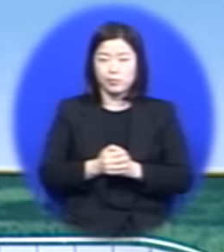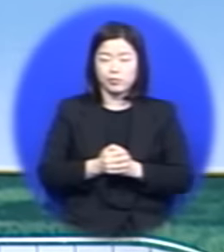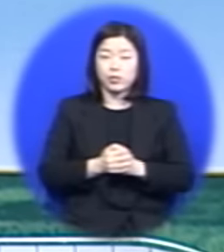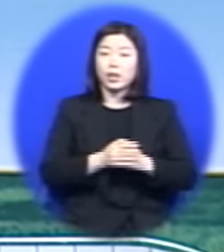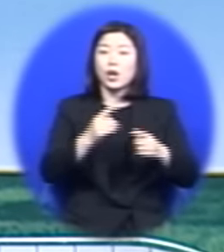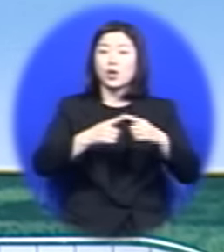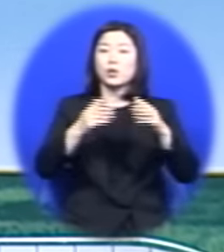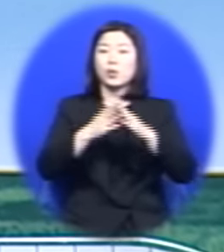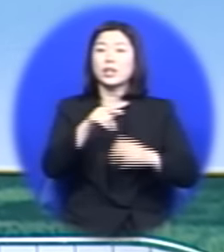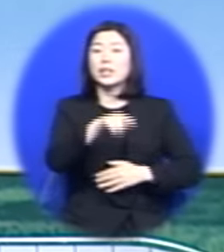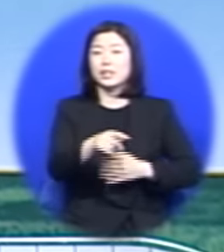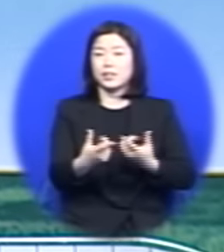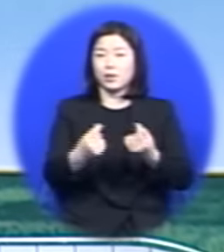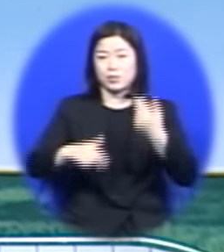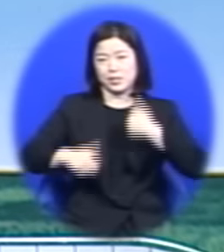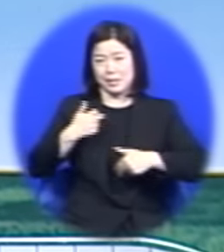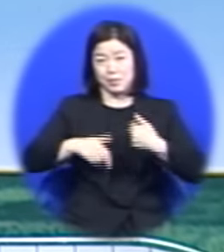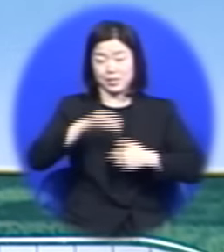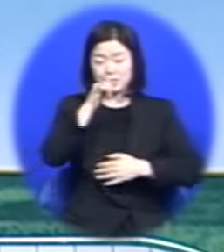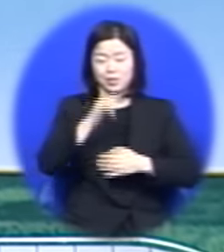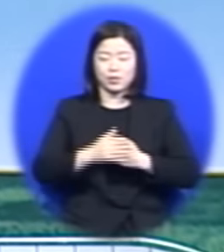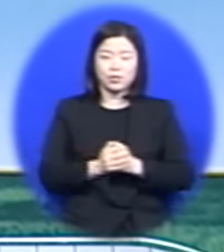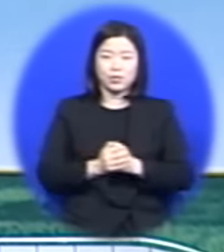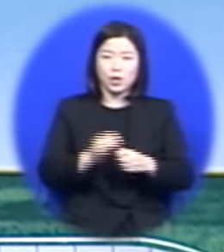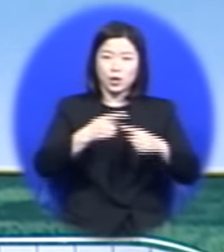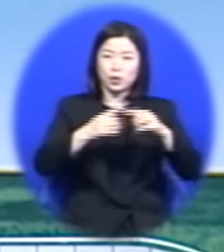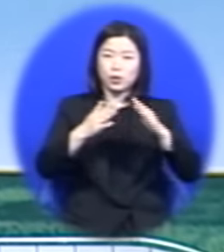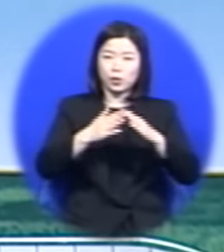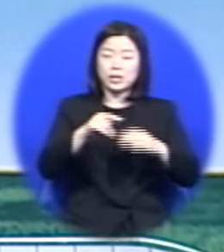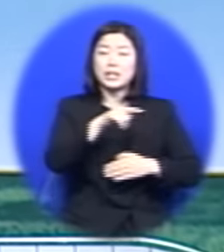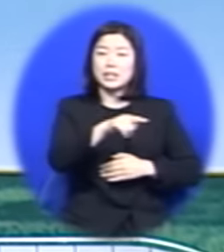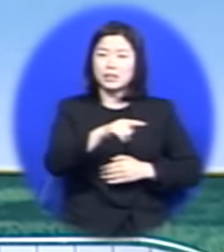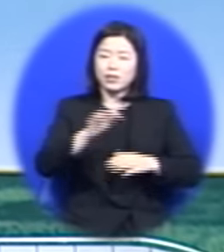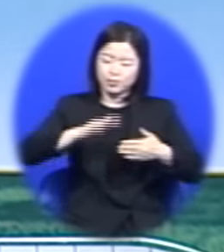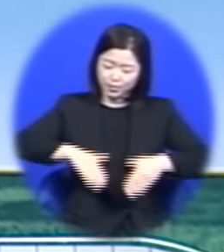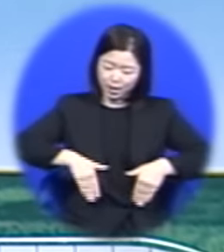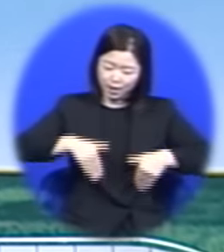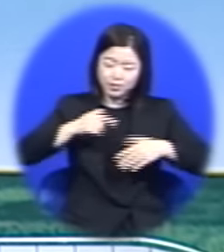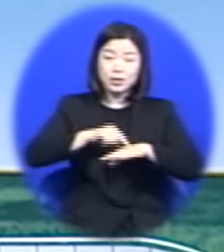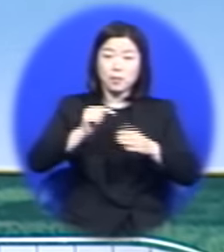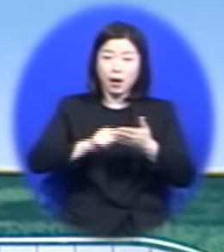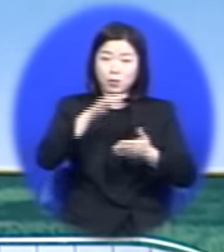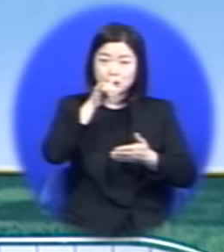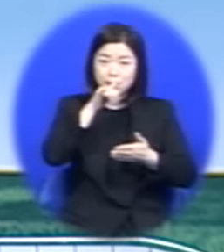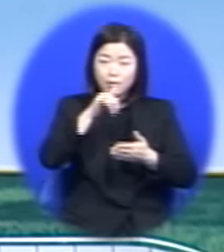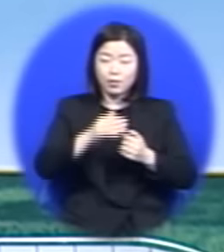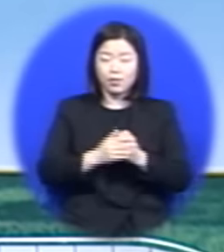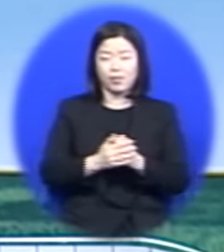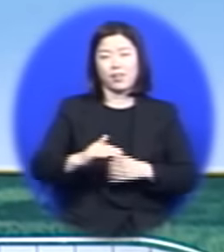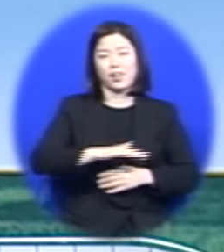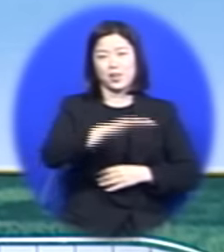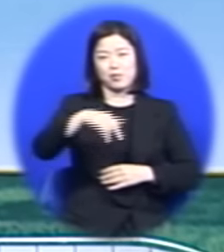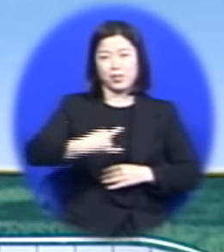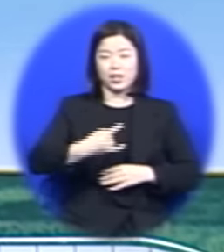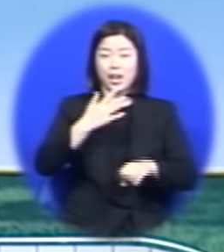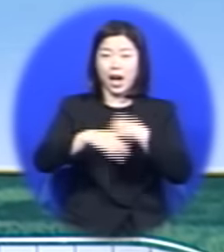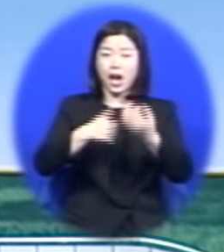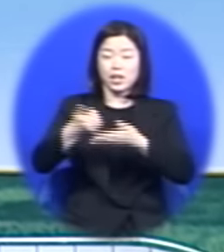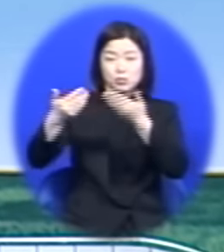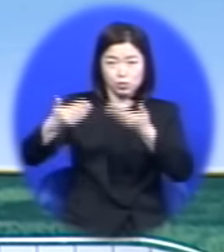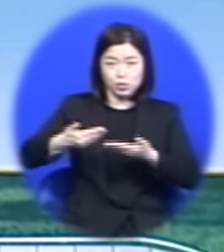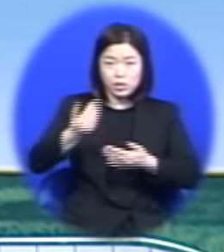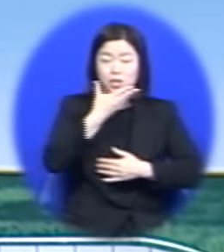교회는 이런 재미가 있는 것입니다. 교회는 이런 훈훈함이 있는 것이에요. 우리에게 하나님이 주신 것,